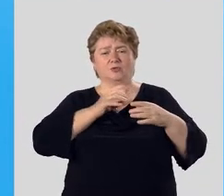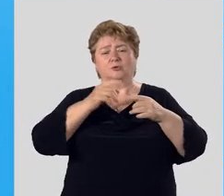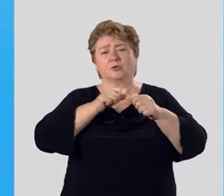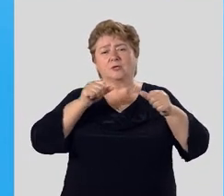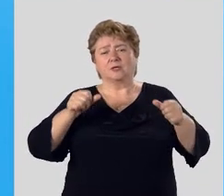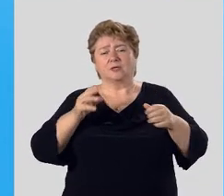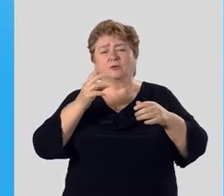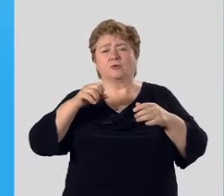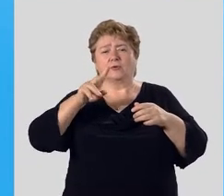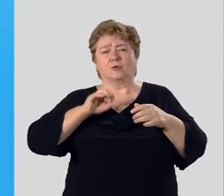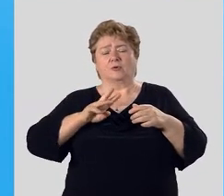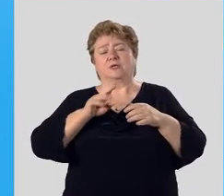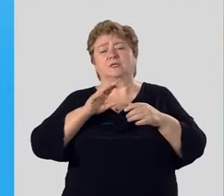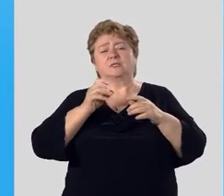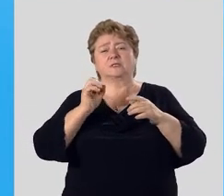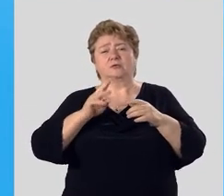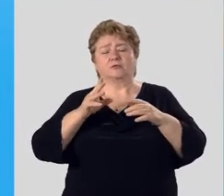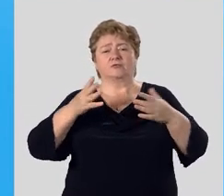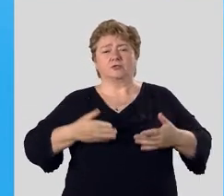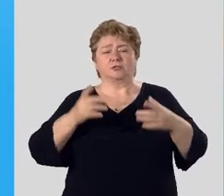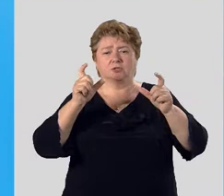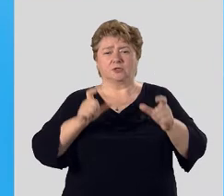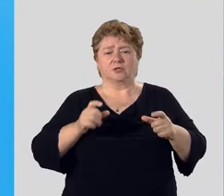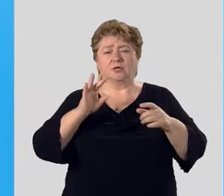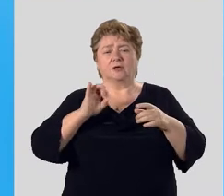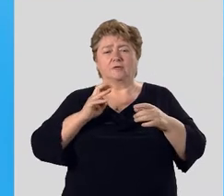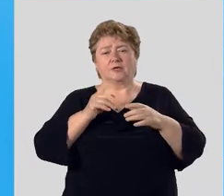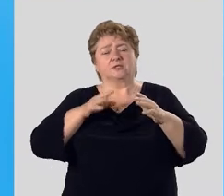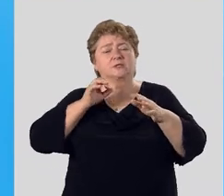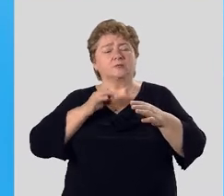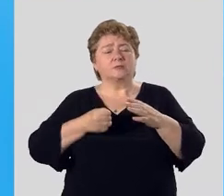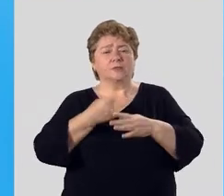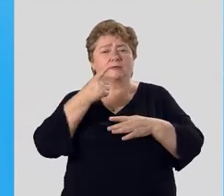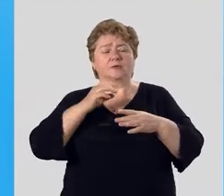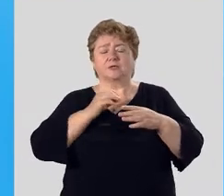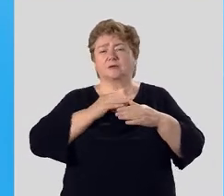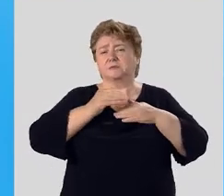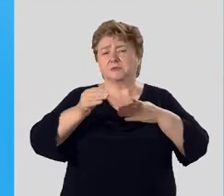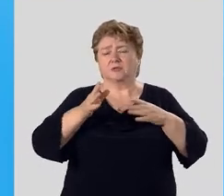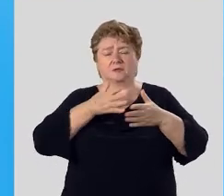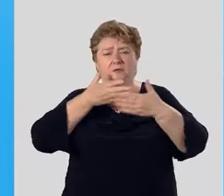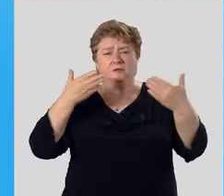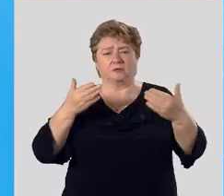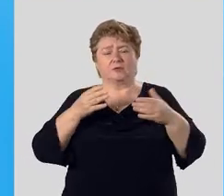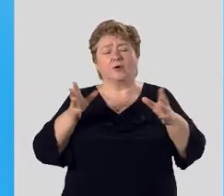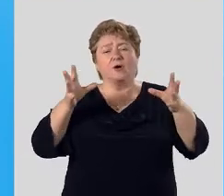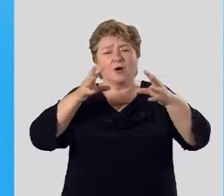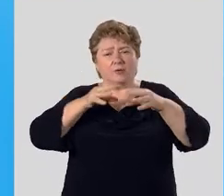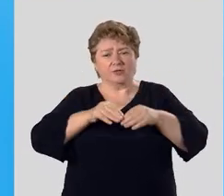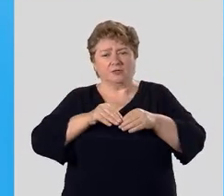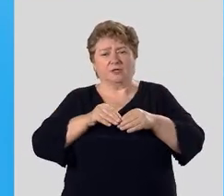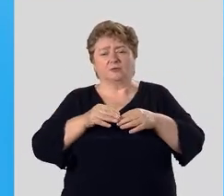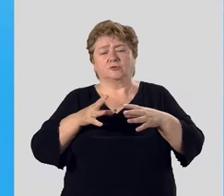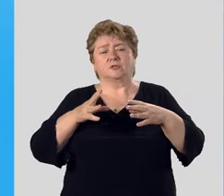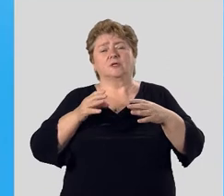измеряется долями секунды. В жизни человека рефлексы проявляются не изолированно друг от друга, а